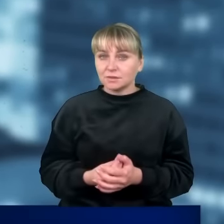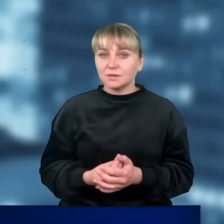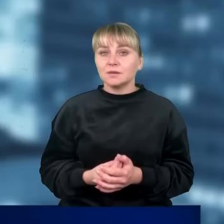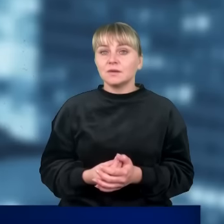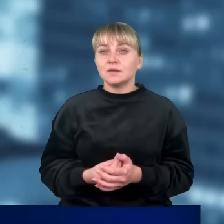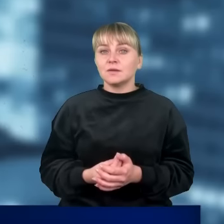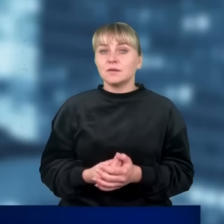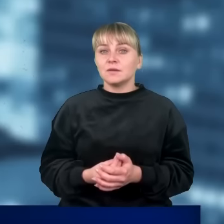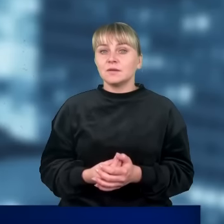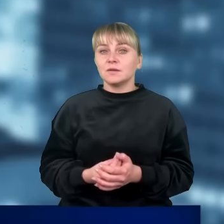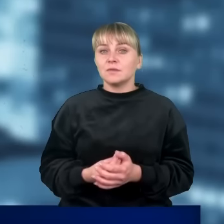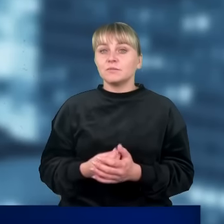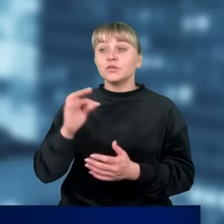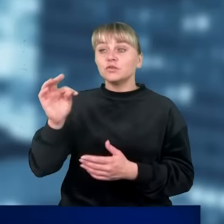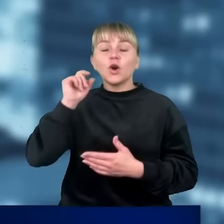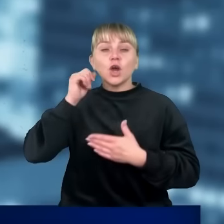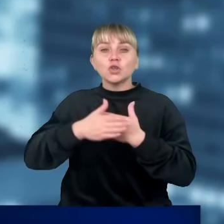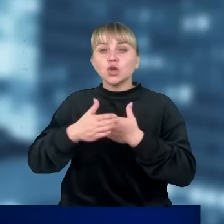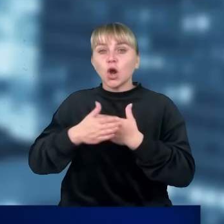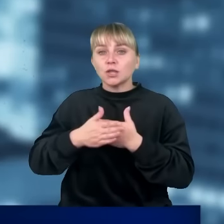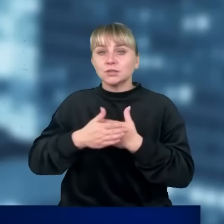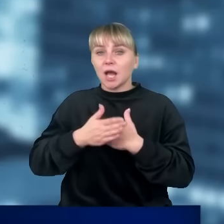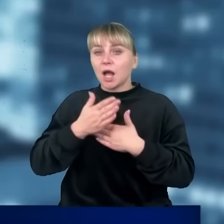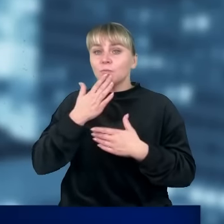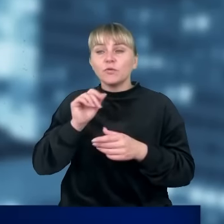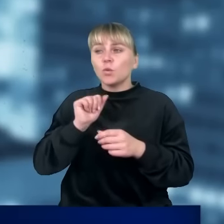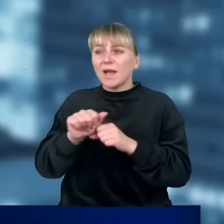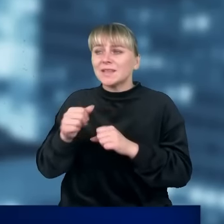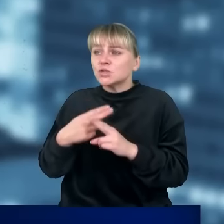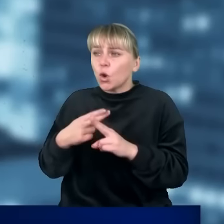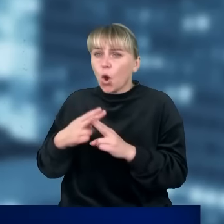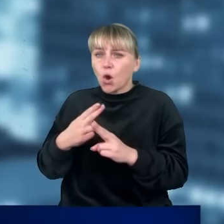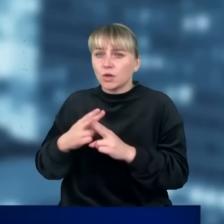oczach żony, która błagała, żeby tego nie robili, że on chory jest i tak dalej,